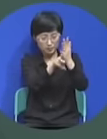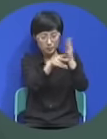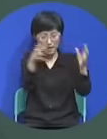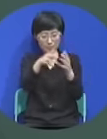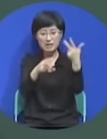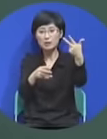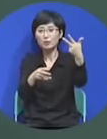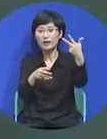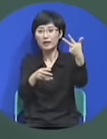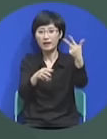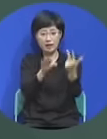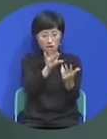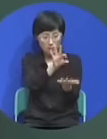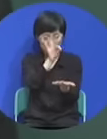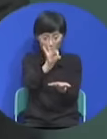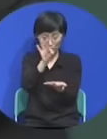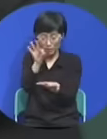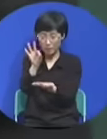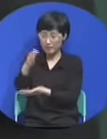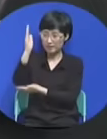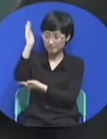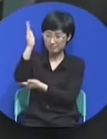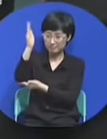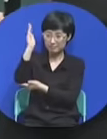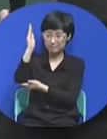설명을 해보겠습니다.